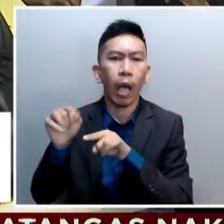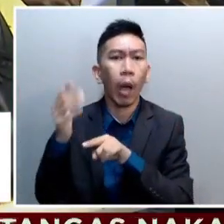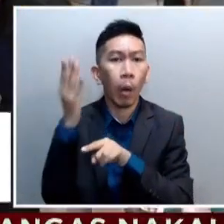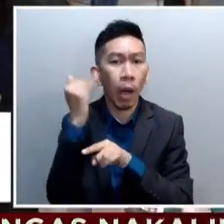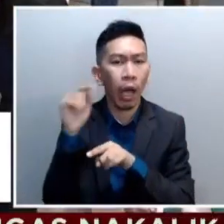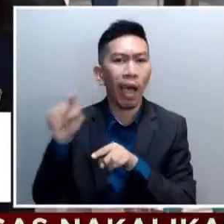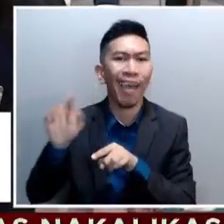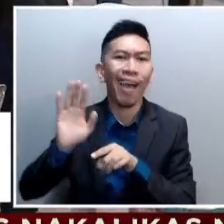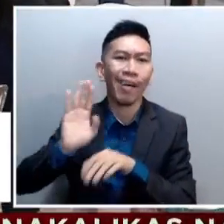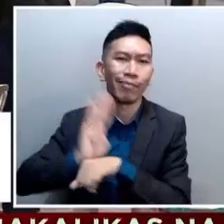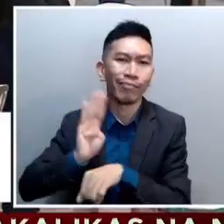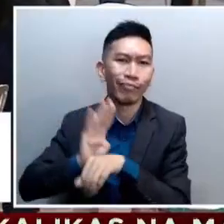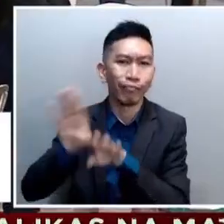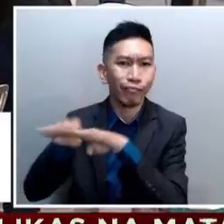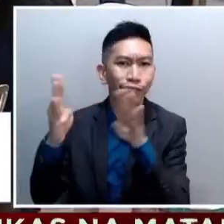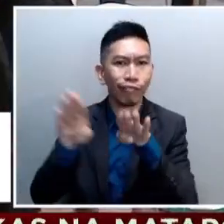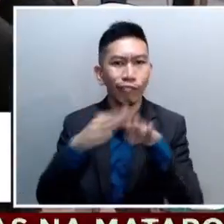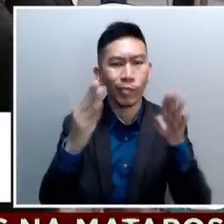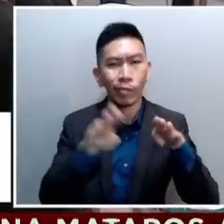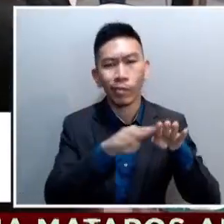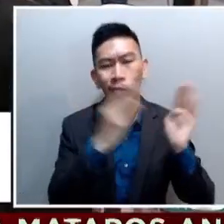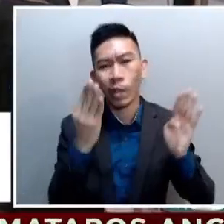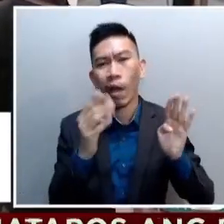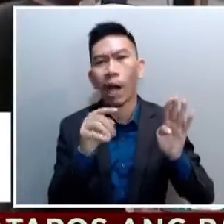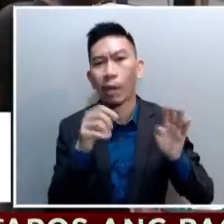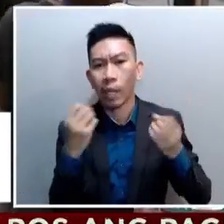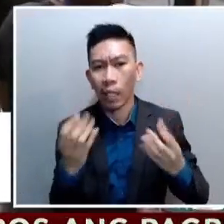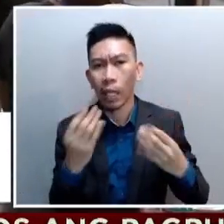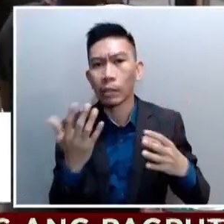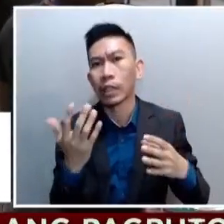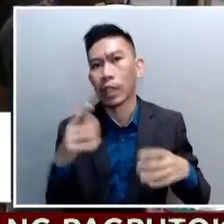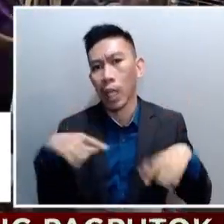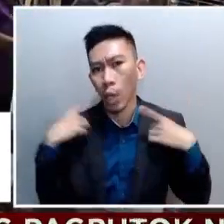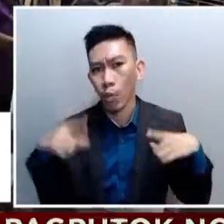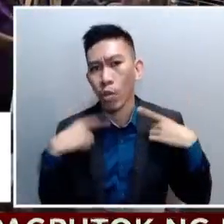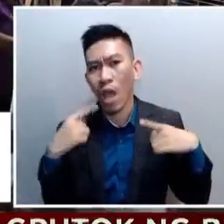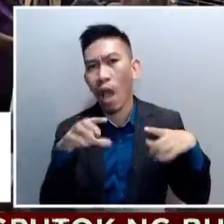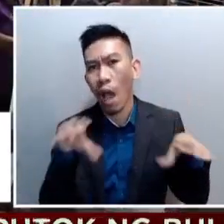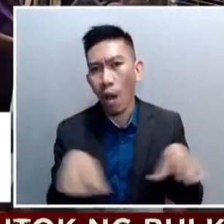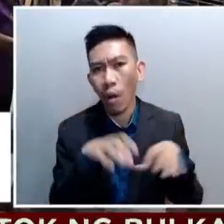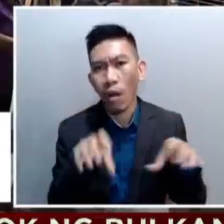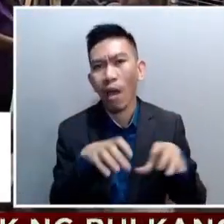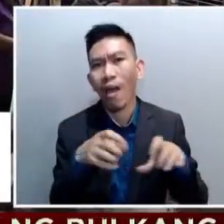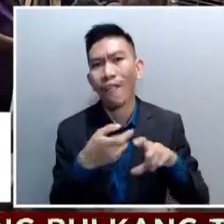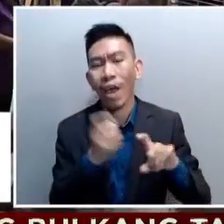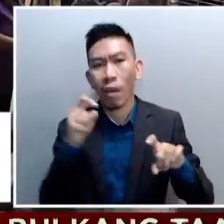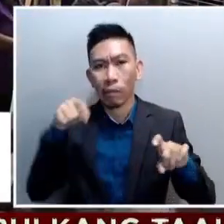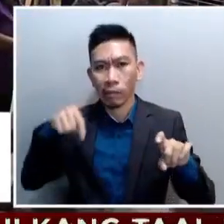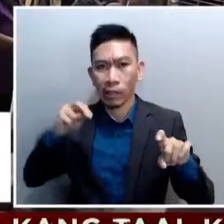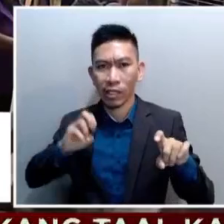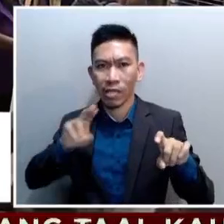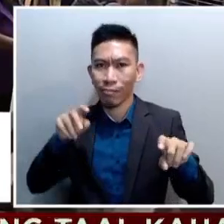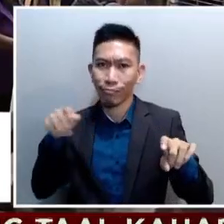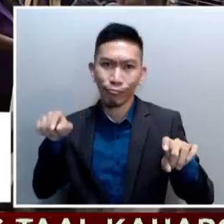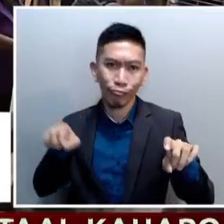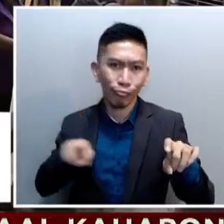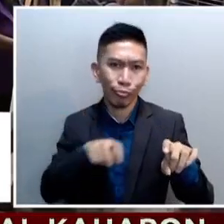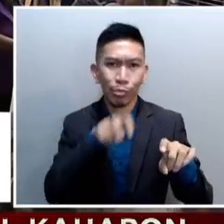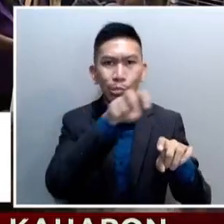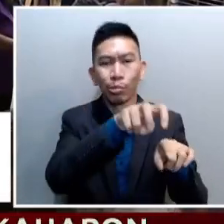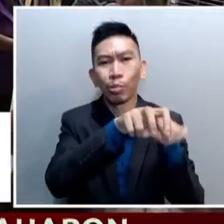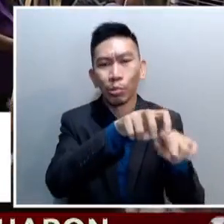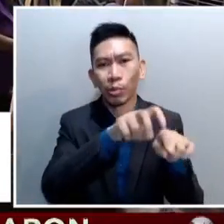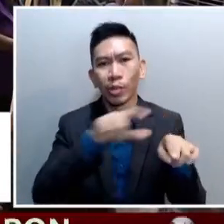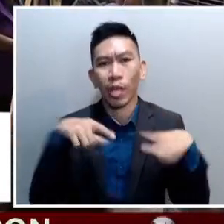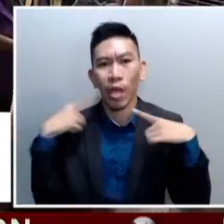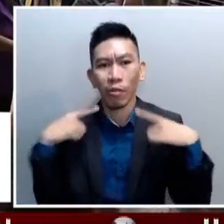industriya at maraming nagtatrabaho sa Laguna na galing sa Metro Manila. So during that time, either nakuha nila sa trabaho o